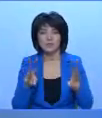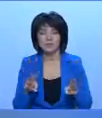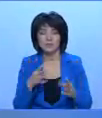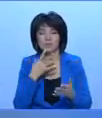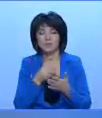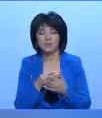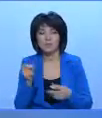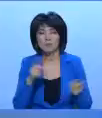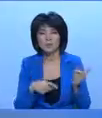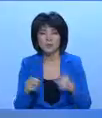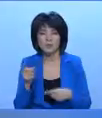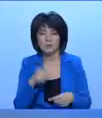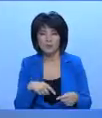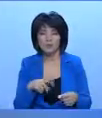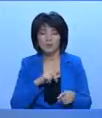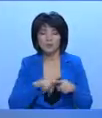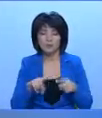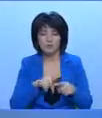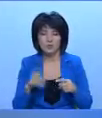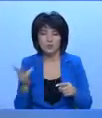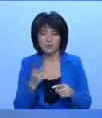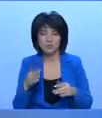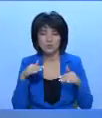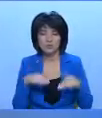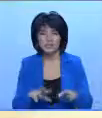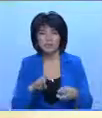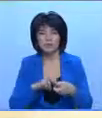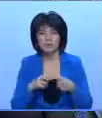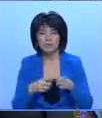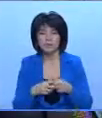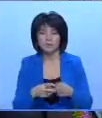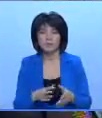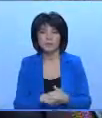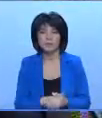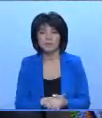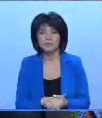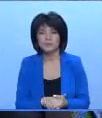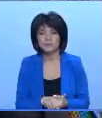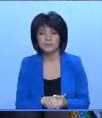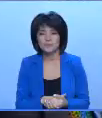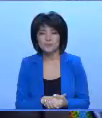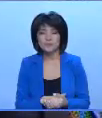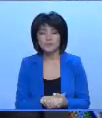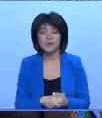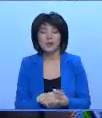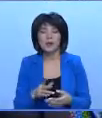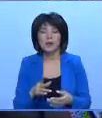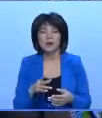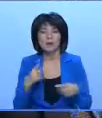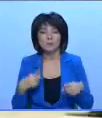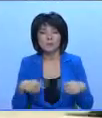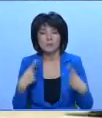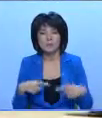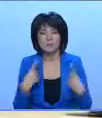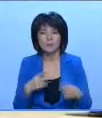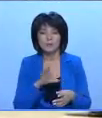қарым-қатынасты күшейтіп, ширақ қимылдауы керектігін ескертті. Екі ел арасындағы тауар айналымын арттыру үшін сауда саттықты